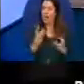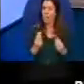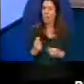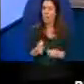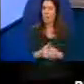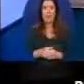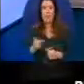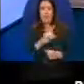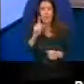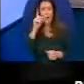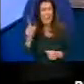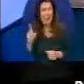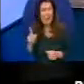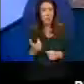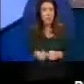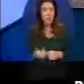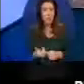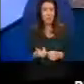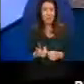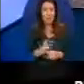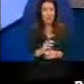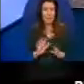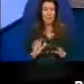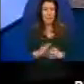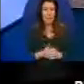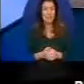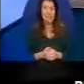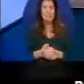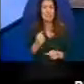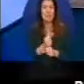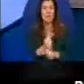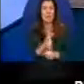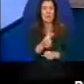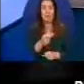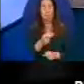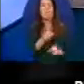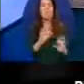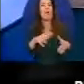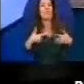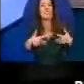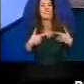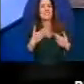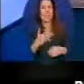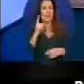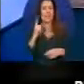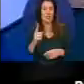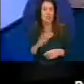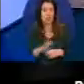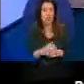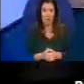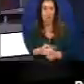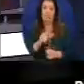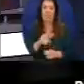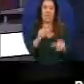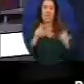ידע שהפעילות כזו דורשת שיתוף המדינה. האמת שאני חושב שהוא צודק. הוא שמח שזה מס הכנסה. למה אתם צריכים להיכנס גם בין הסדינים? הוא שמח שזה אנשי